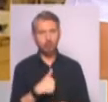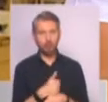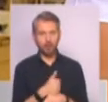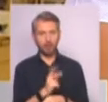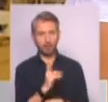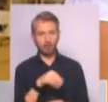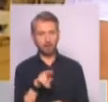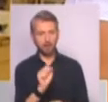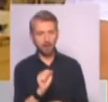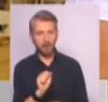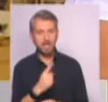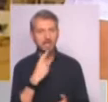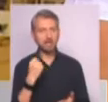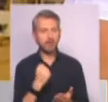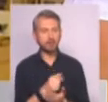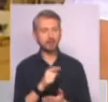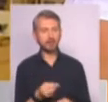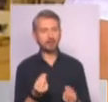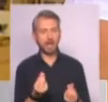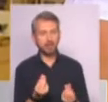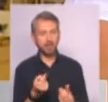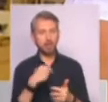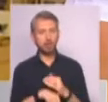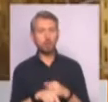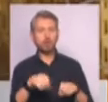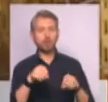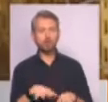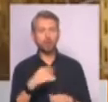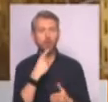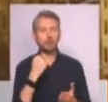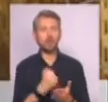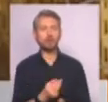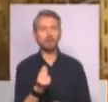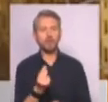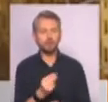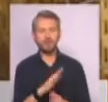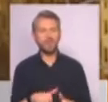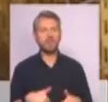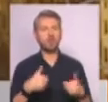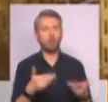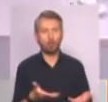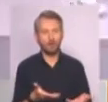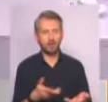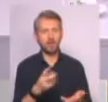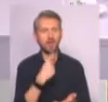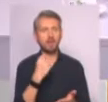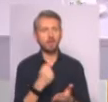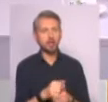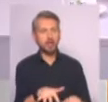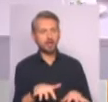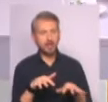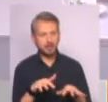міської державної адміністрації, затверджувати ці тарифи. Тобто ці рішення про затвердження тарифів не виноситься на затвердження